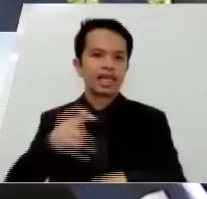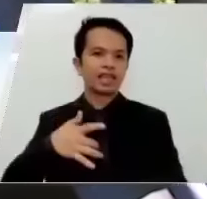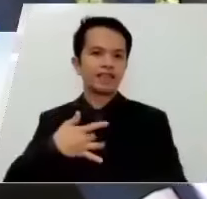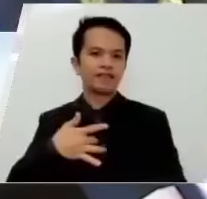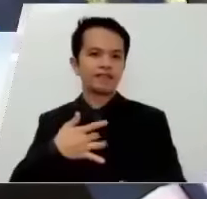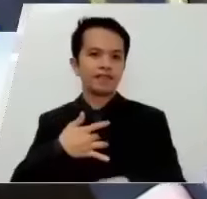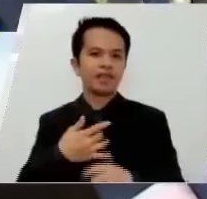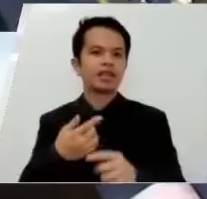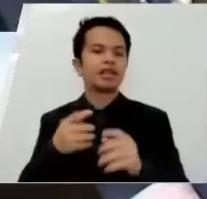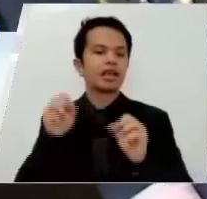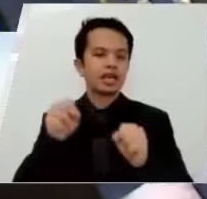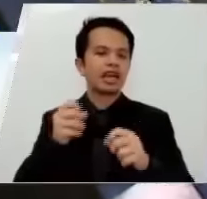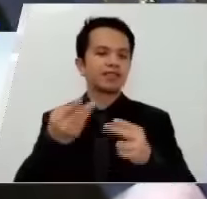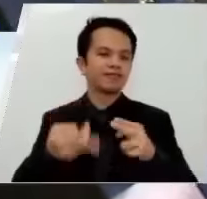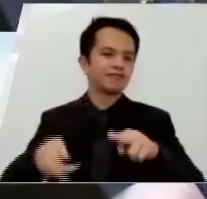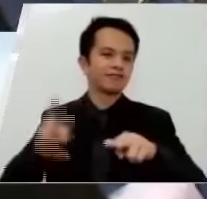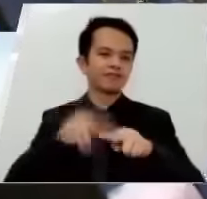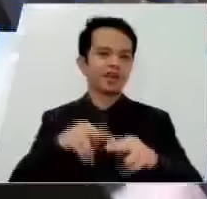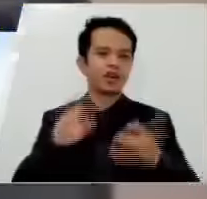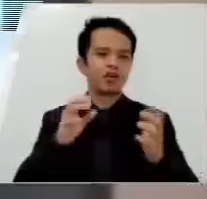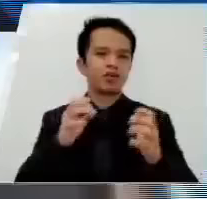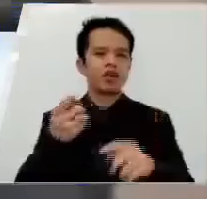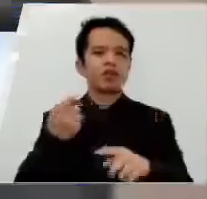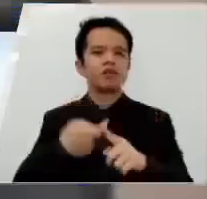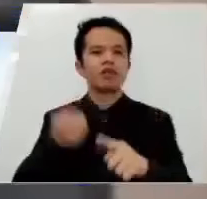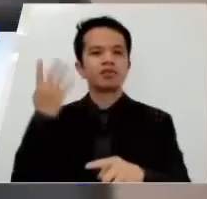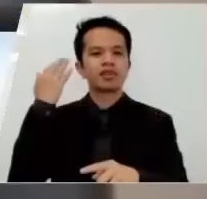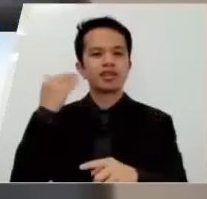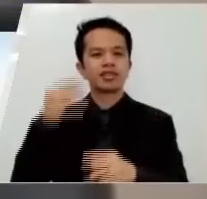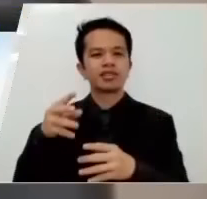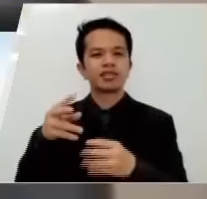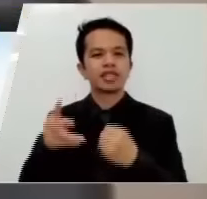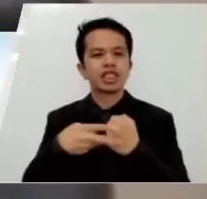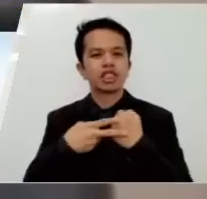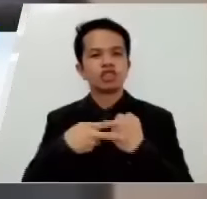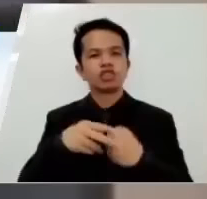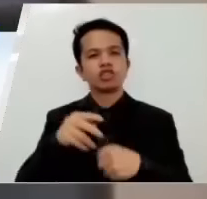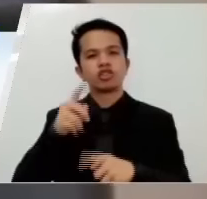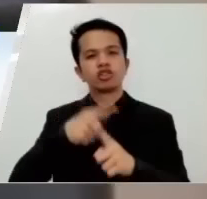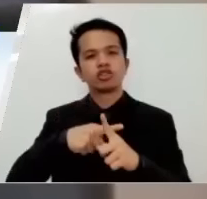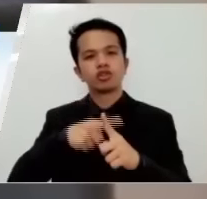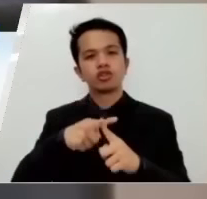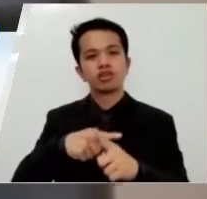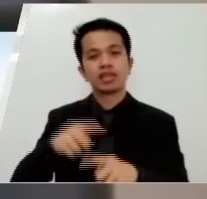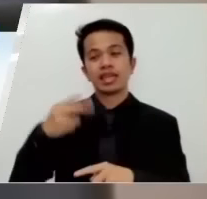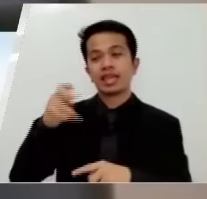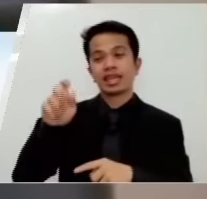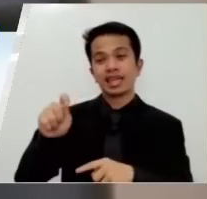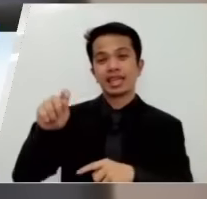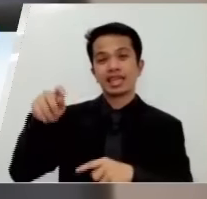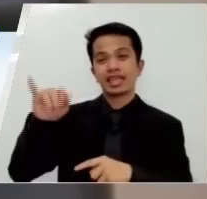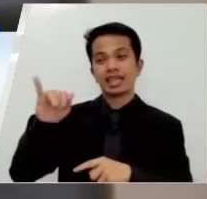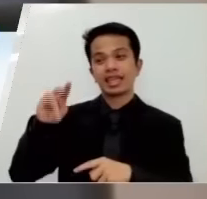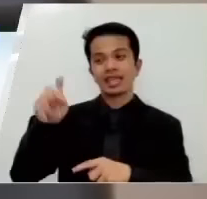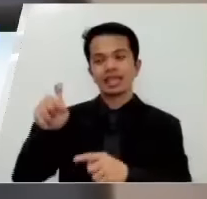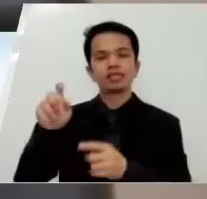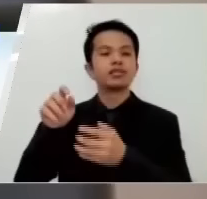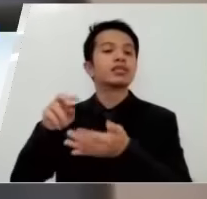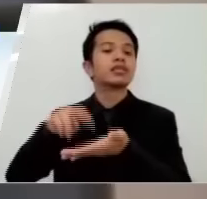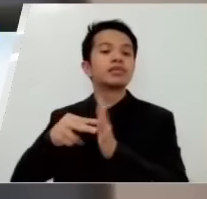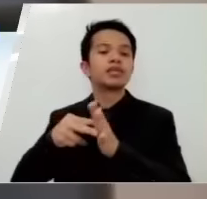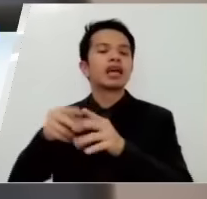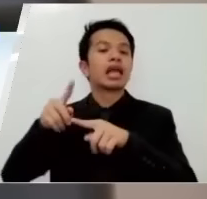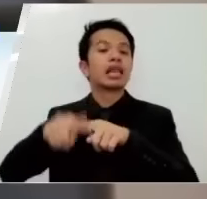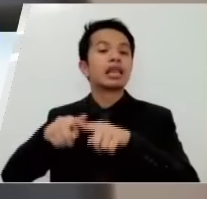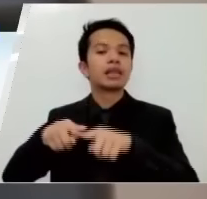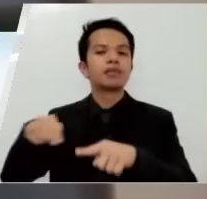maaaring mas mataas kesa sa recorded temperature. Yung heat index, yan po ay depende dun sa discomfort level ng